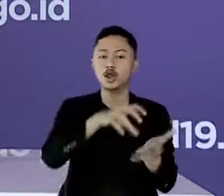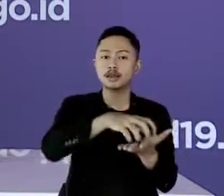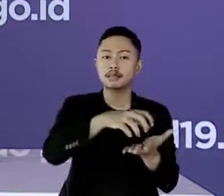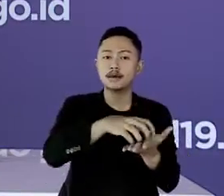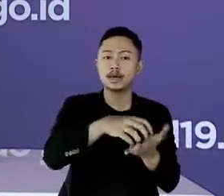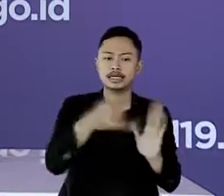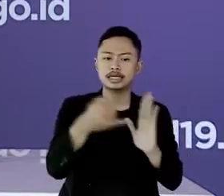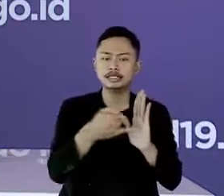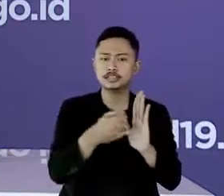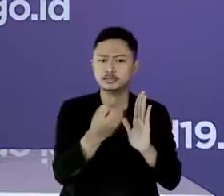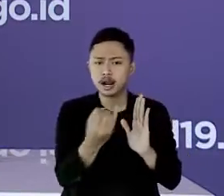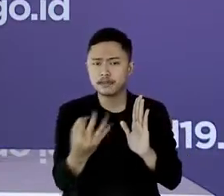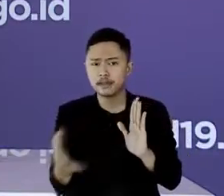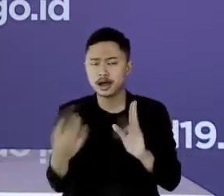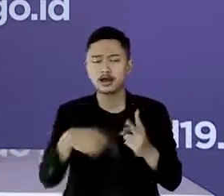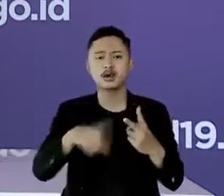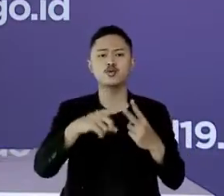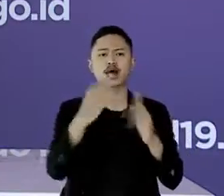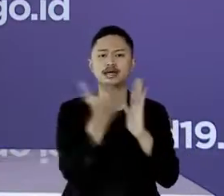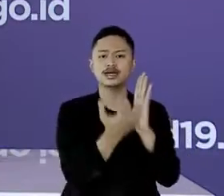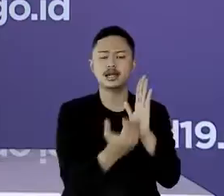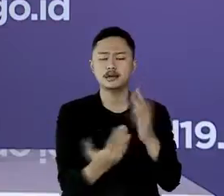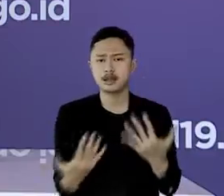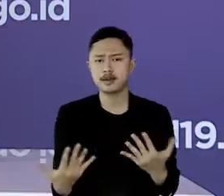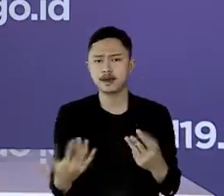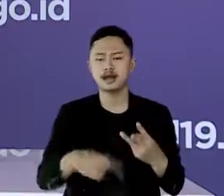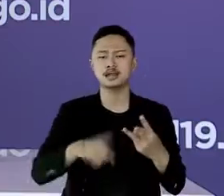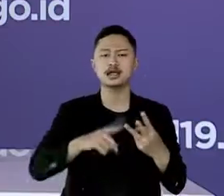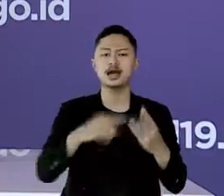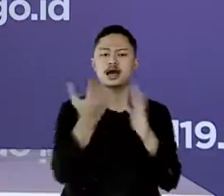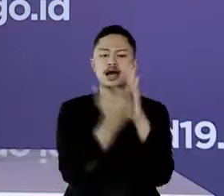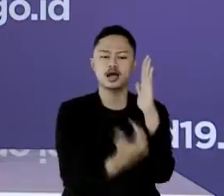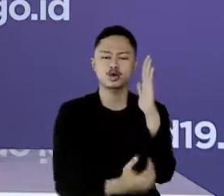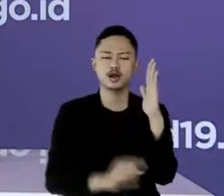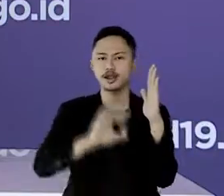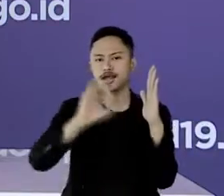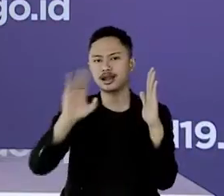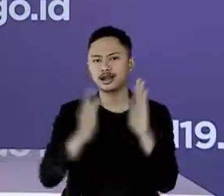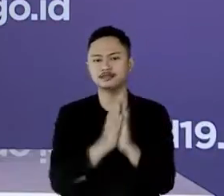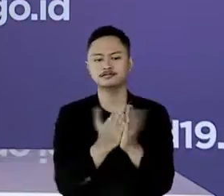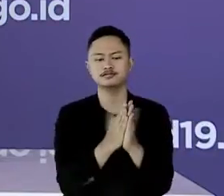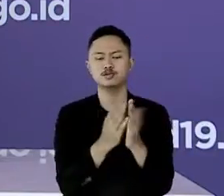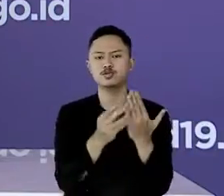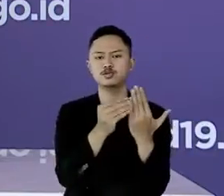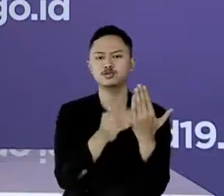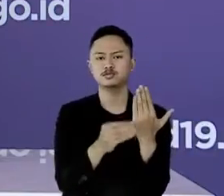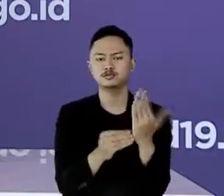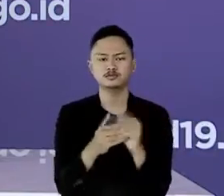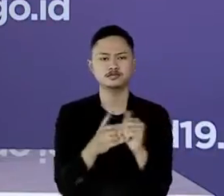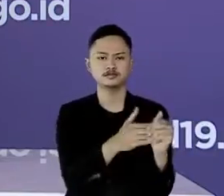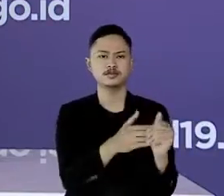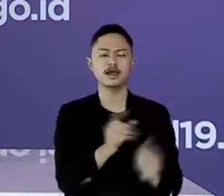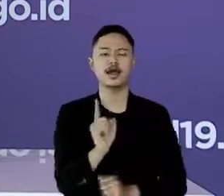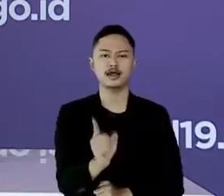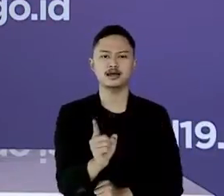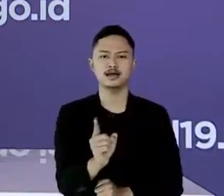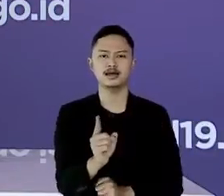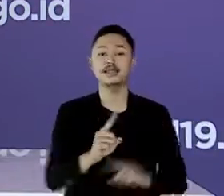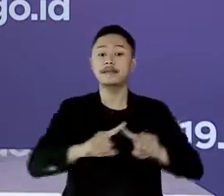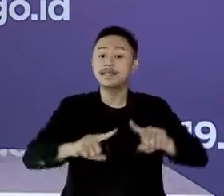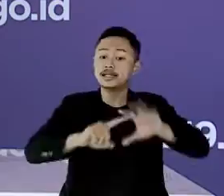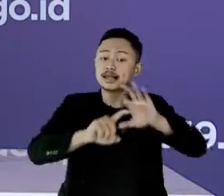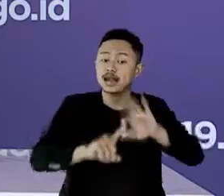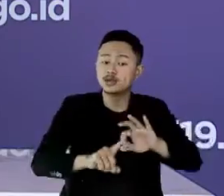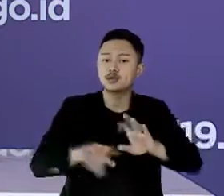tata kelola kegiatan maupun tambahan pengaturan lainnya yang dapat dipedomani sesuai level